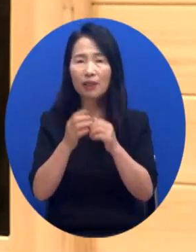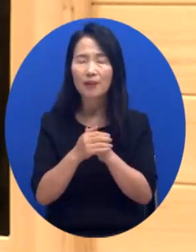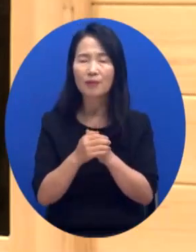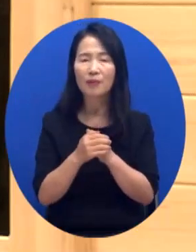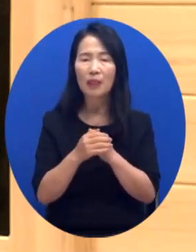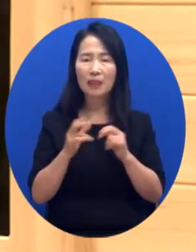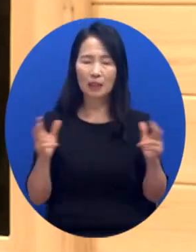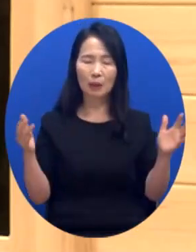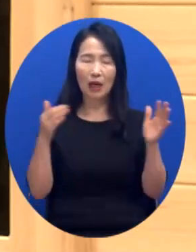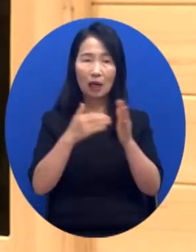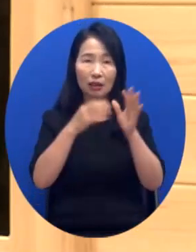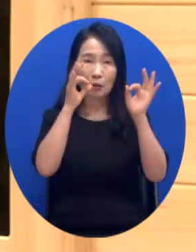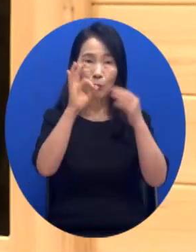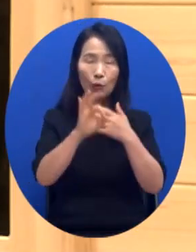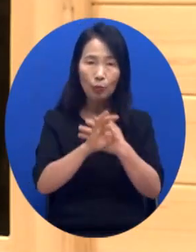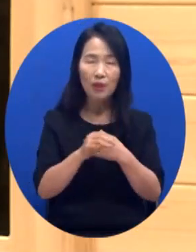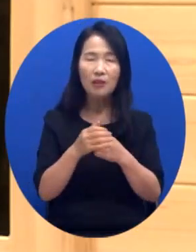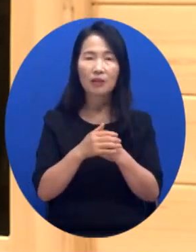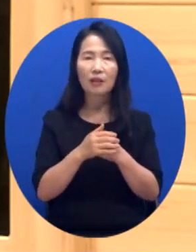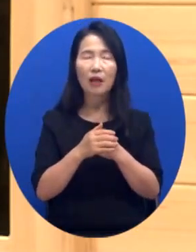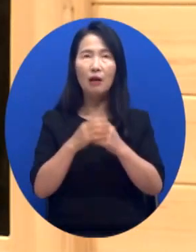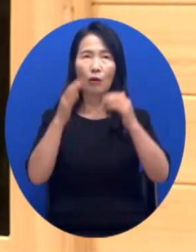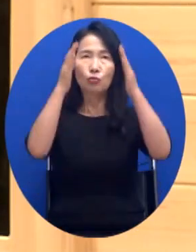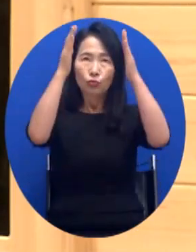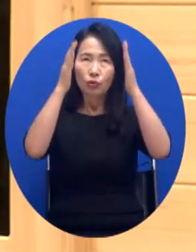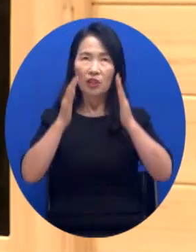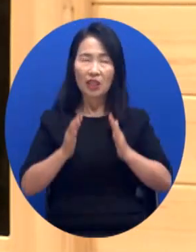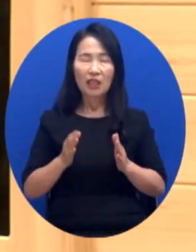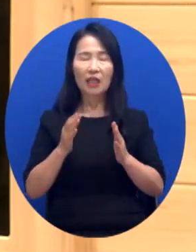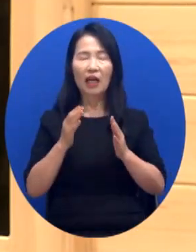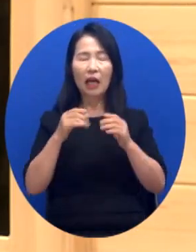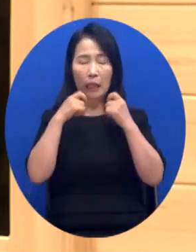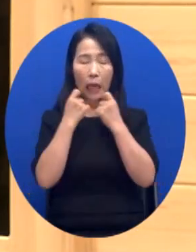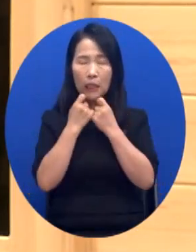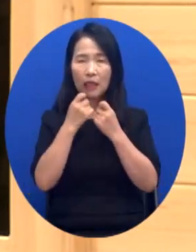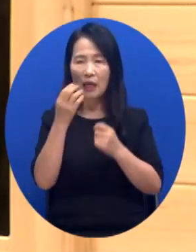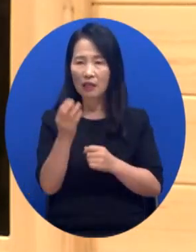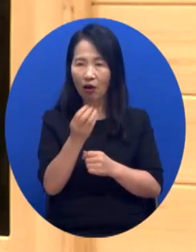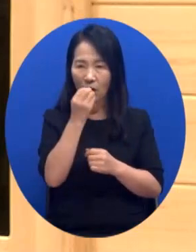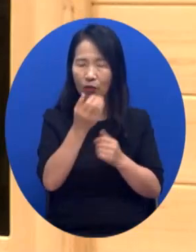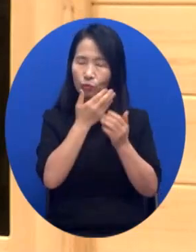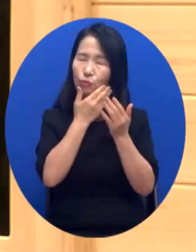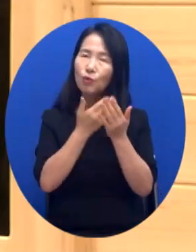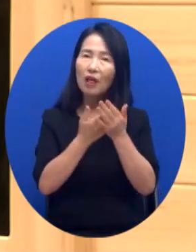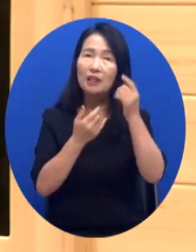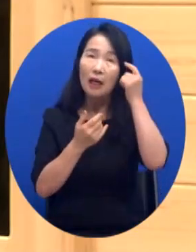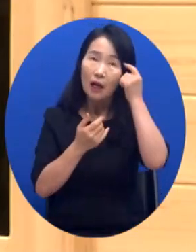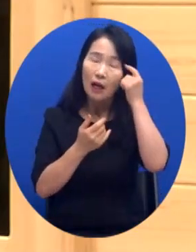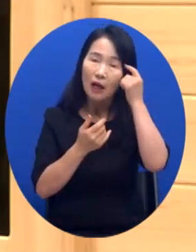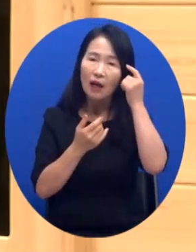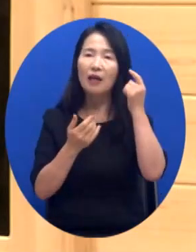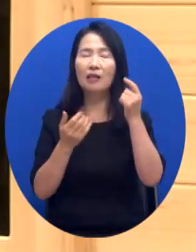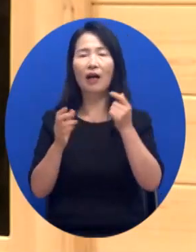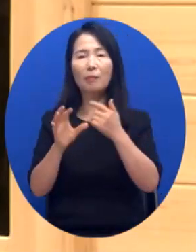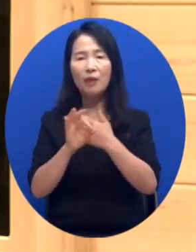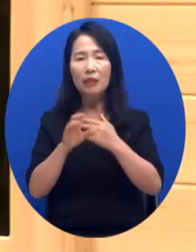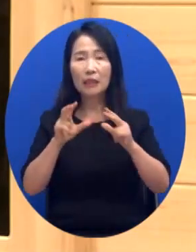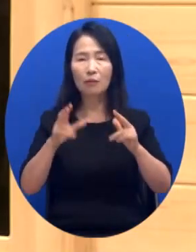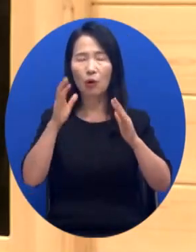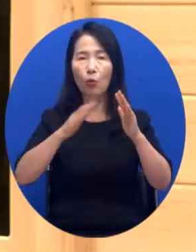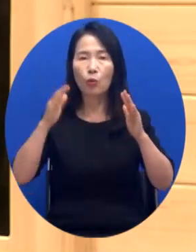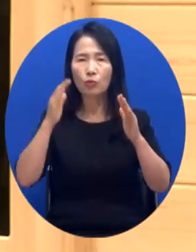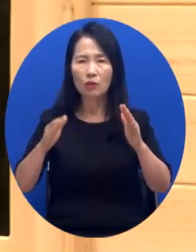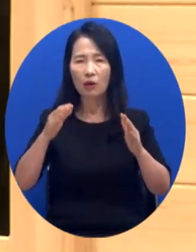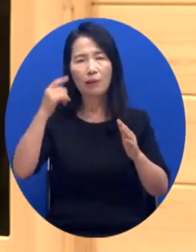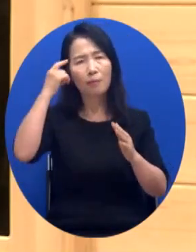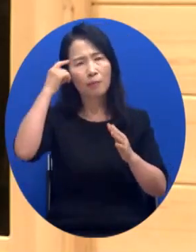지금까지는 보면은 그 수직적 영성, 하나님과 나와의 개인의 경건을 중요시 여겼다면 이제는 공적 마인드가 필요하다고